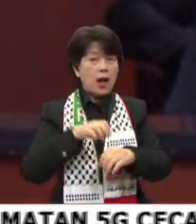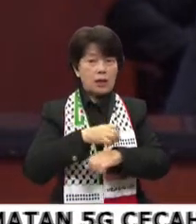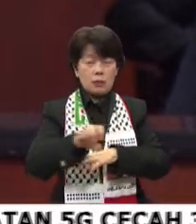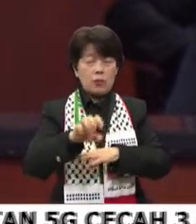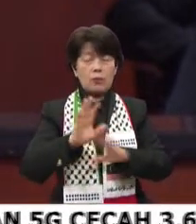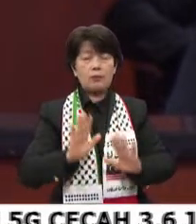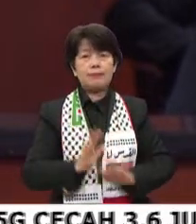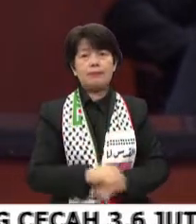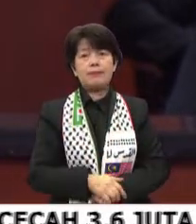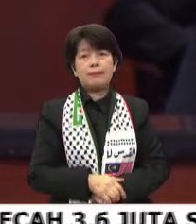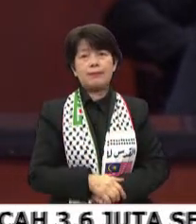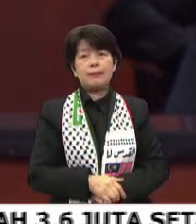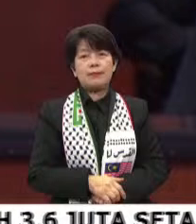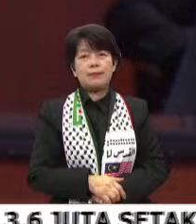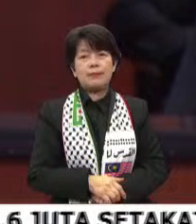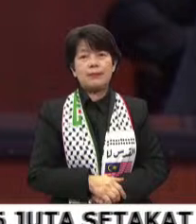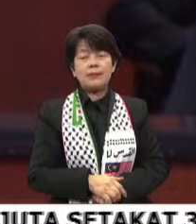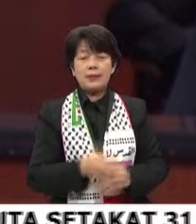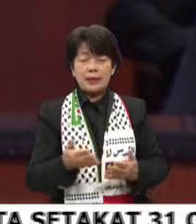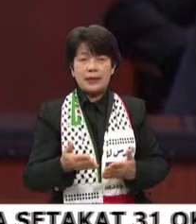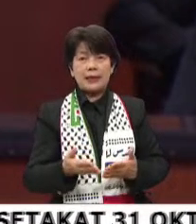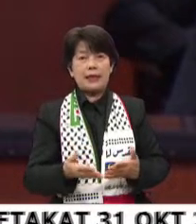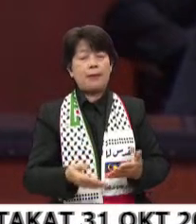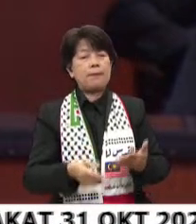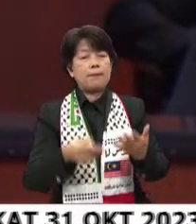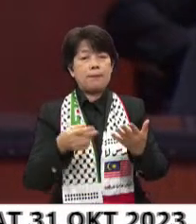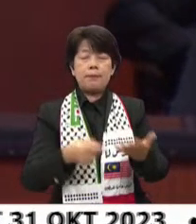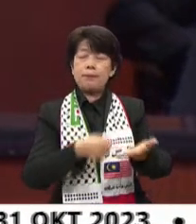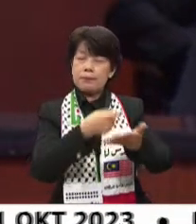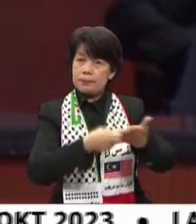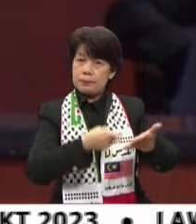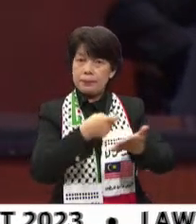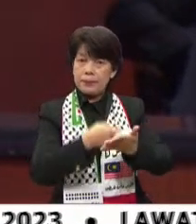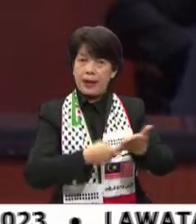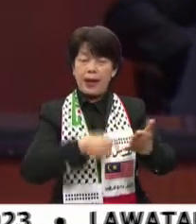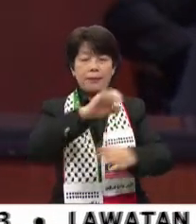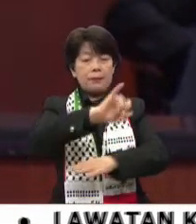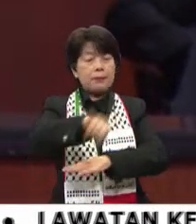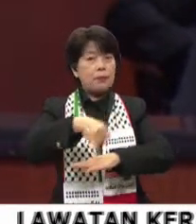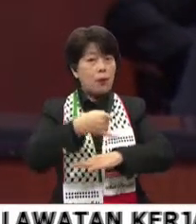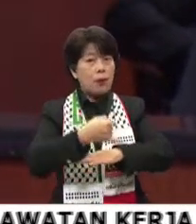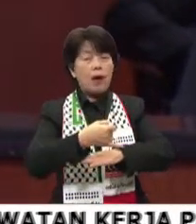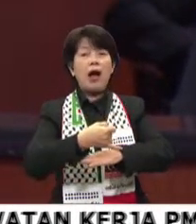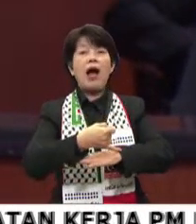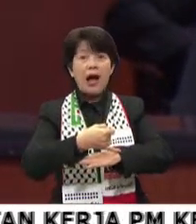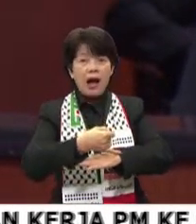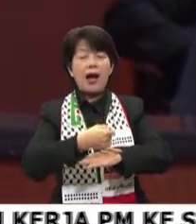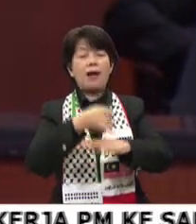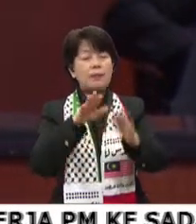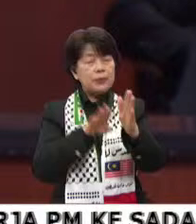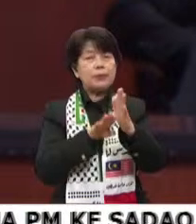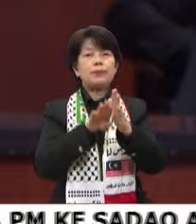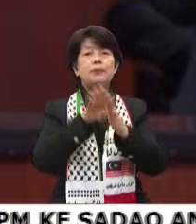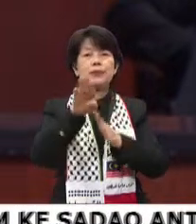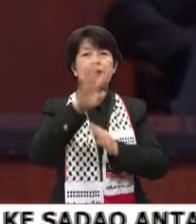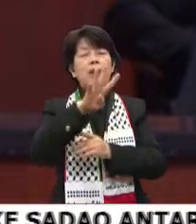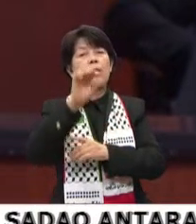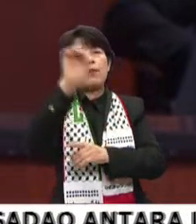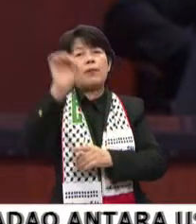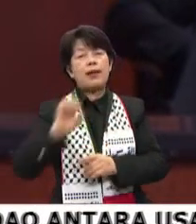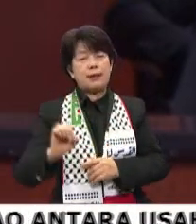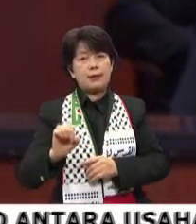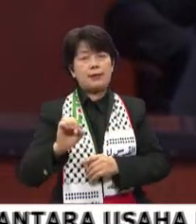yang lain nilai import turut meningkat juga 4.7% dengan nilai